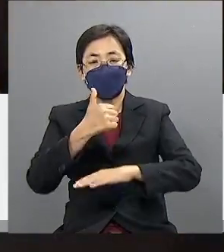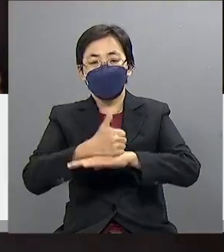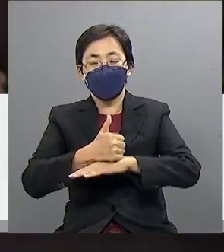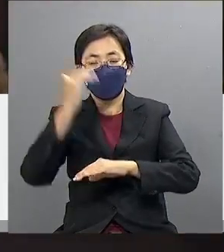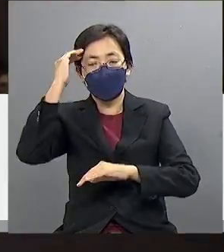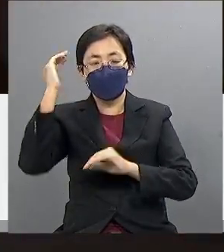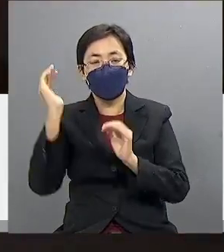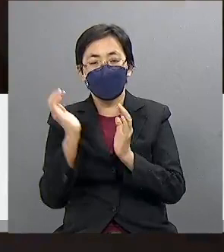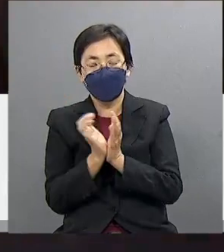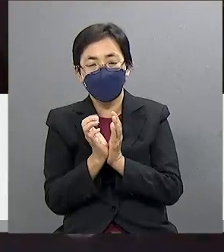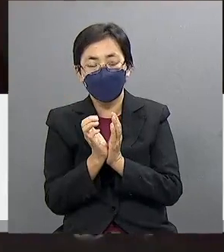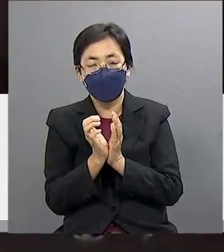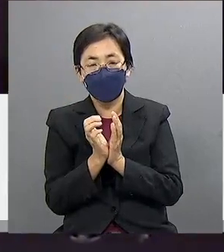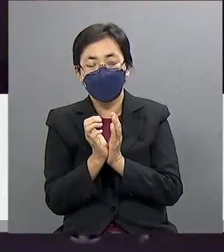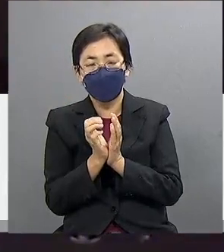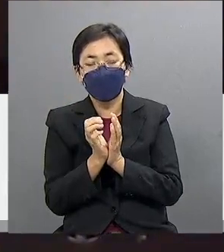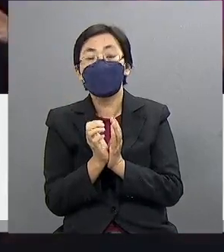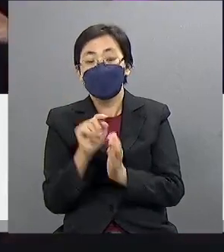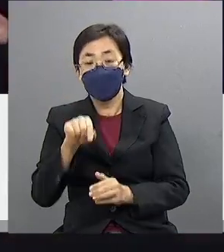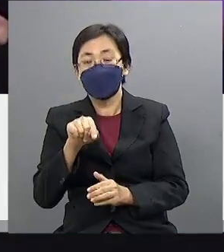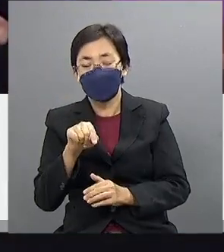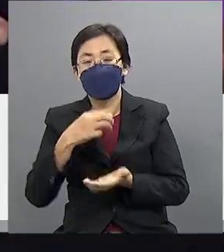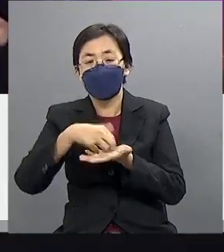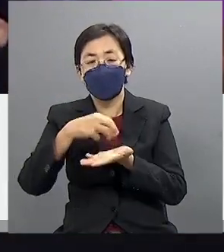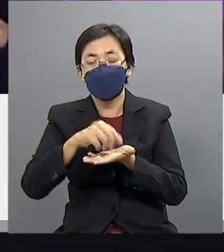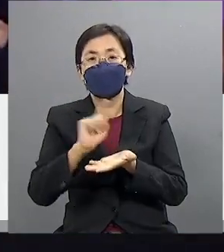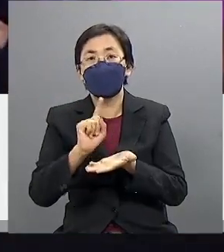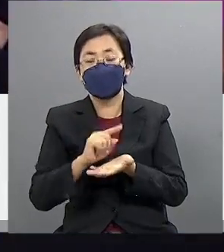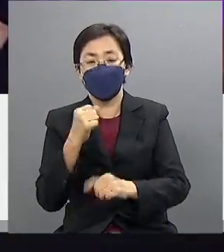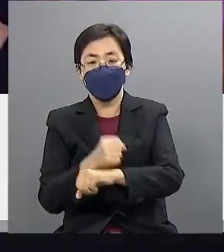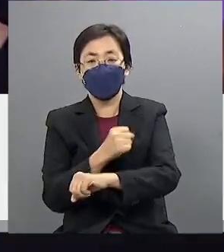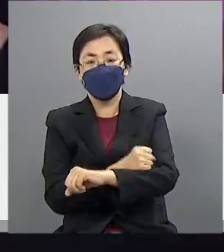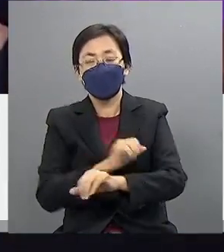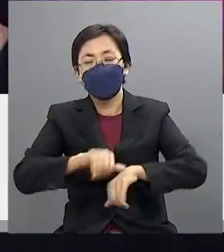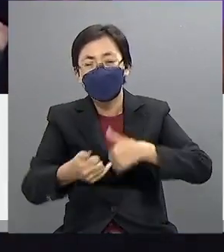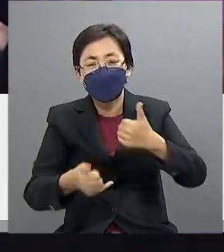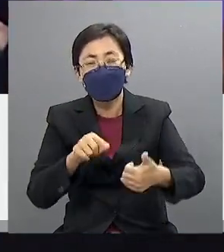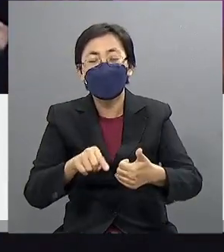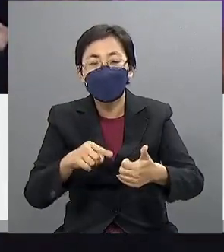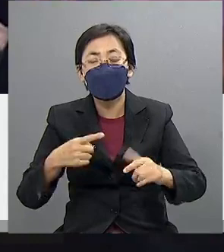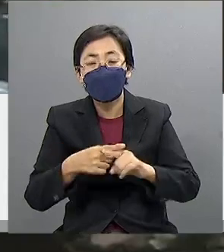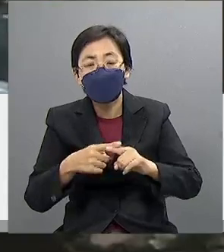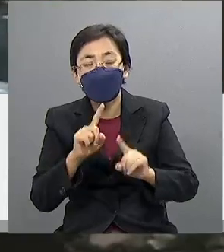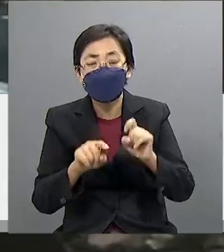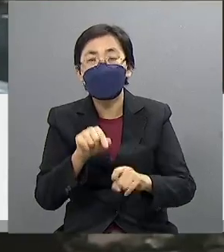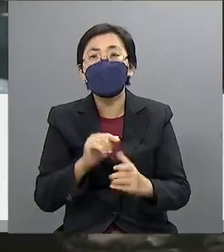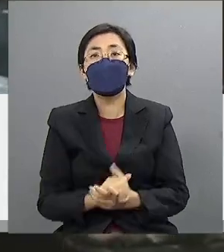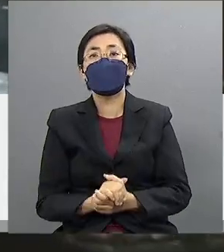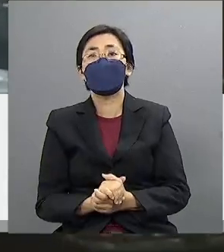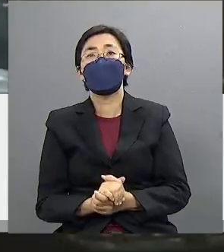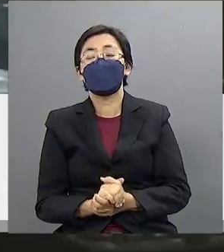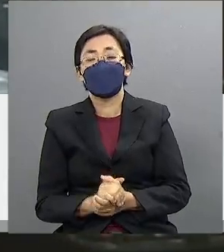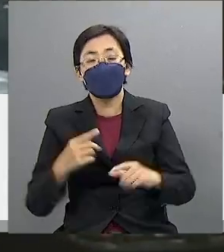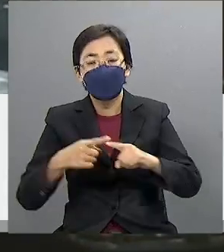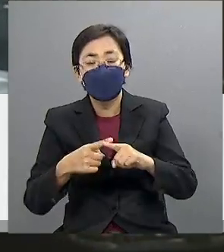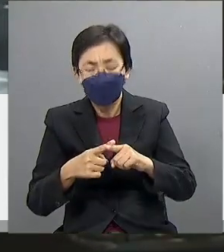ภูธรคลองวาฬเปิดเผยนะคะว่าแรงงานที่ยังไม่ที่รับบาดเจ็บเนี่ยเจ้า